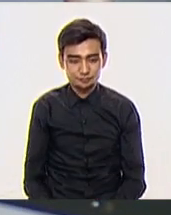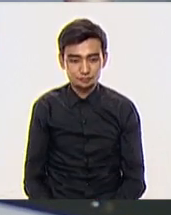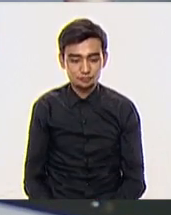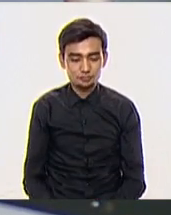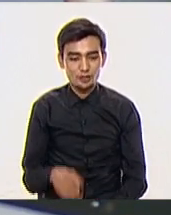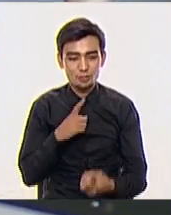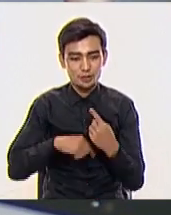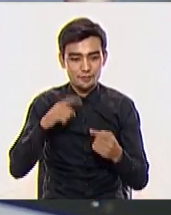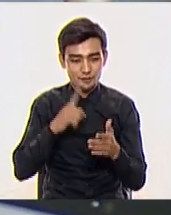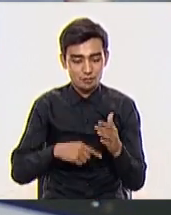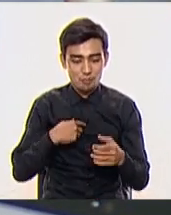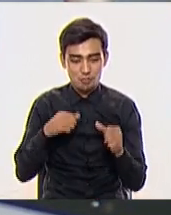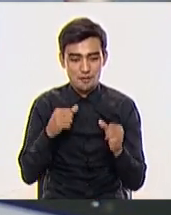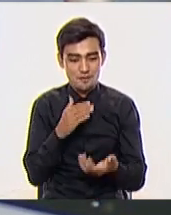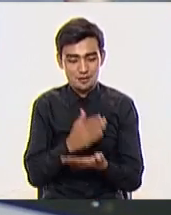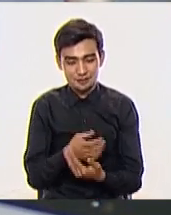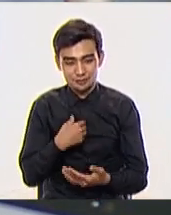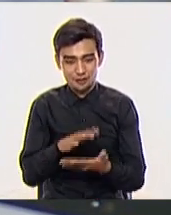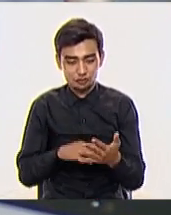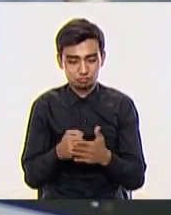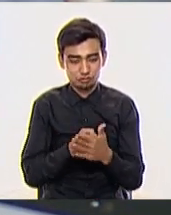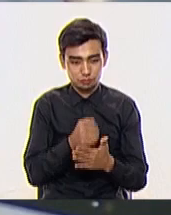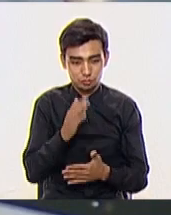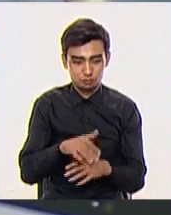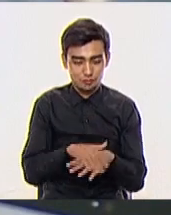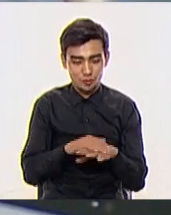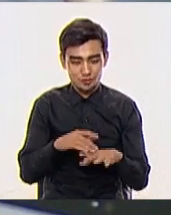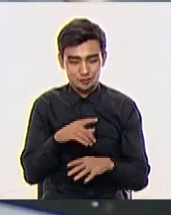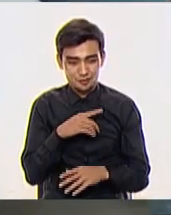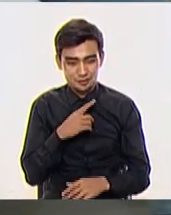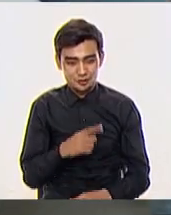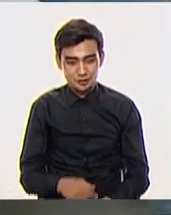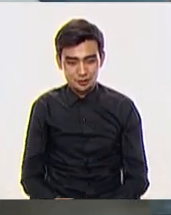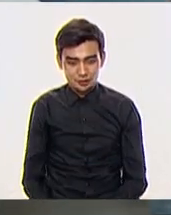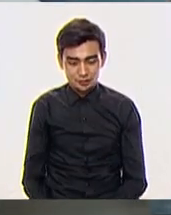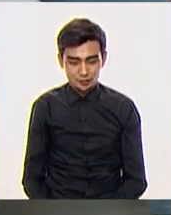Мы уверены в своей правоте и намерены дальше отстаивать свою гражданскую позицию.